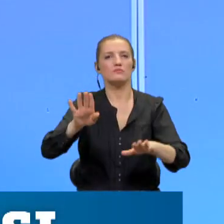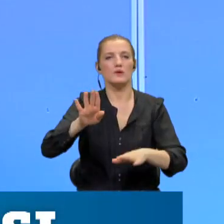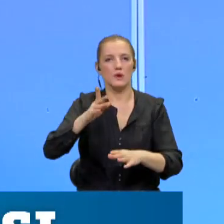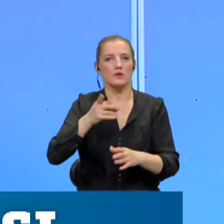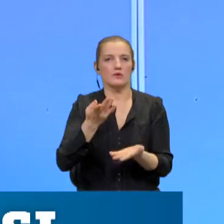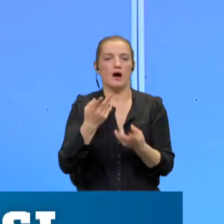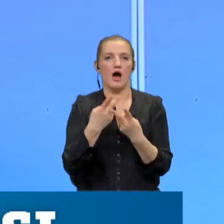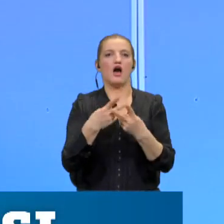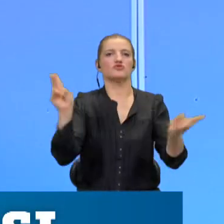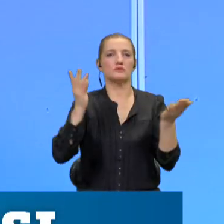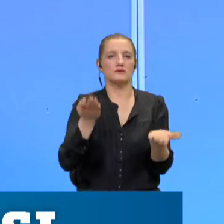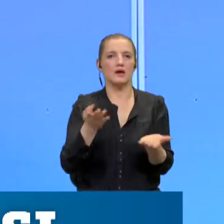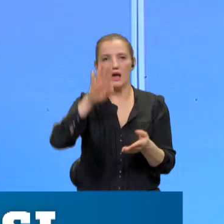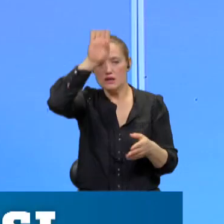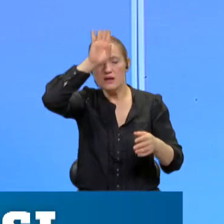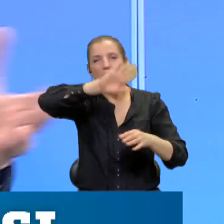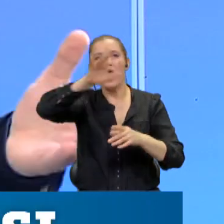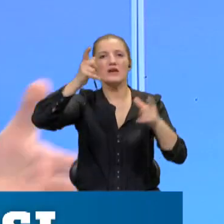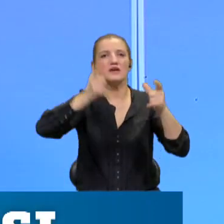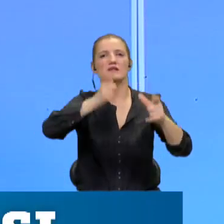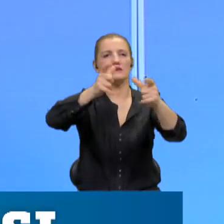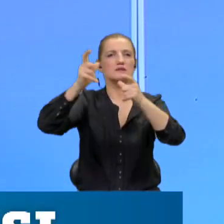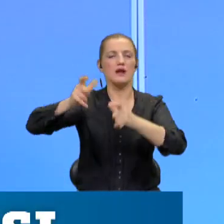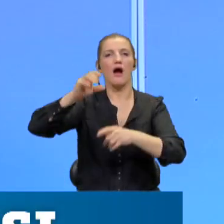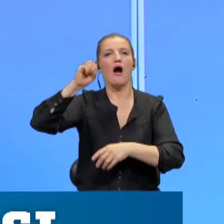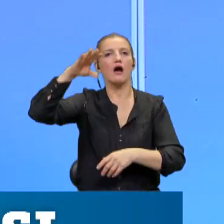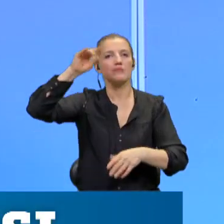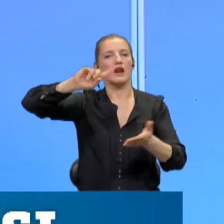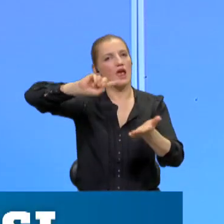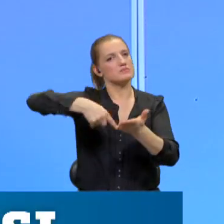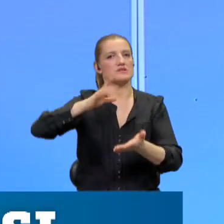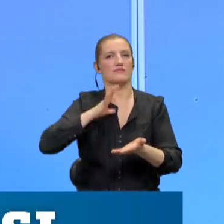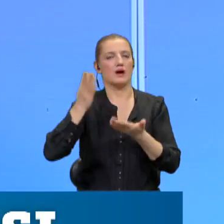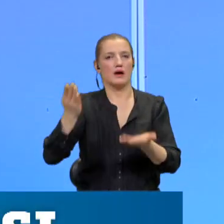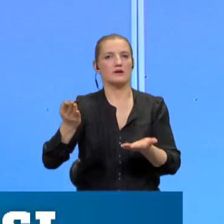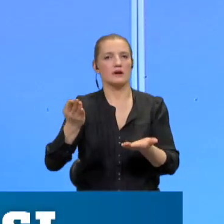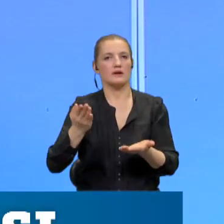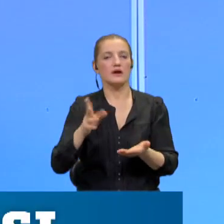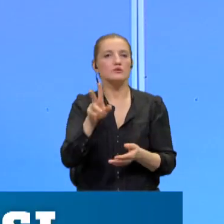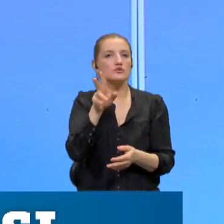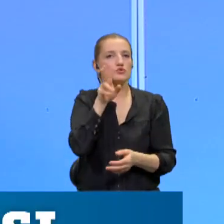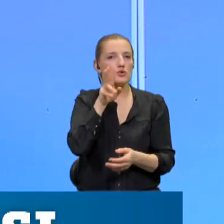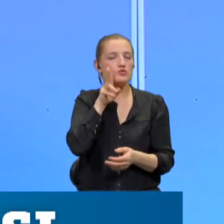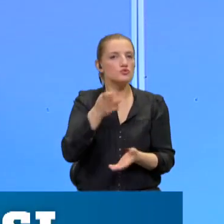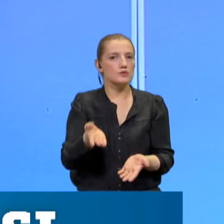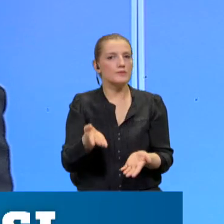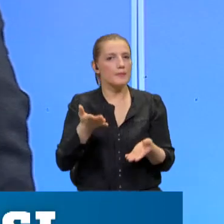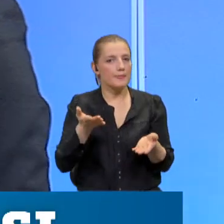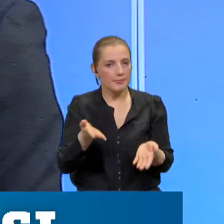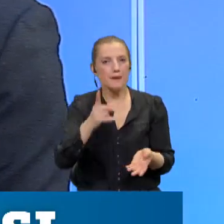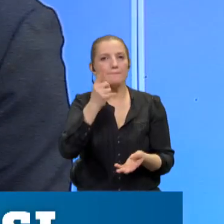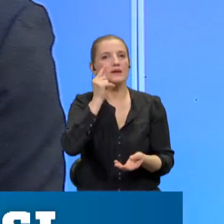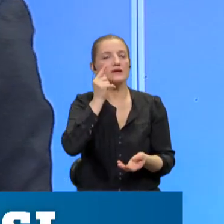evet bu bir itiraf yani İstanbul'un her yerinde AK Parti'nin imzası var var Ama tabi şöyle sonuçlarda doğurdu